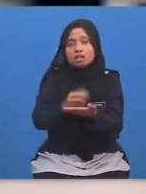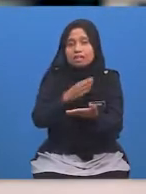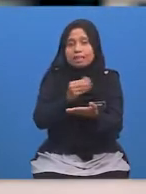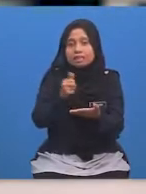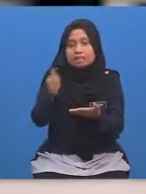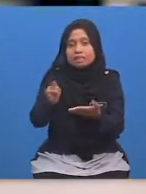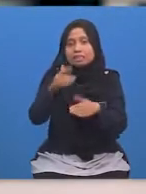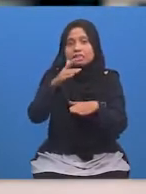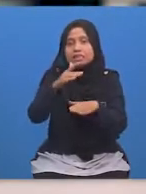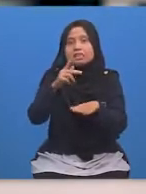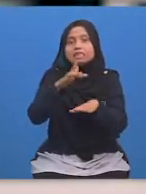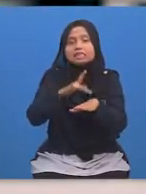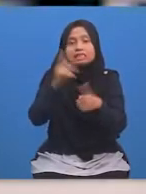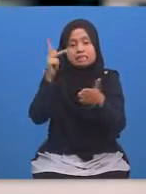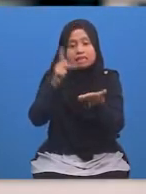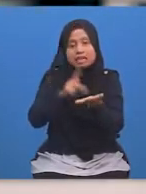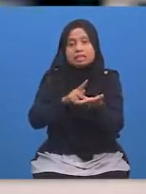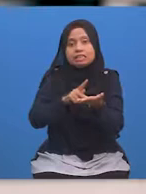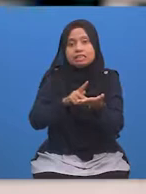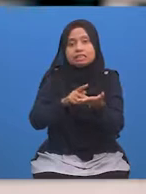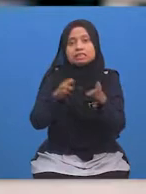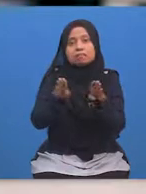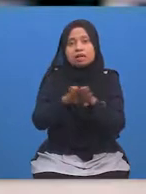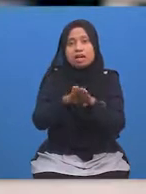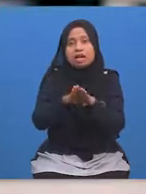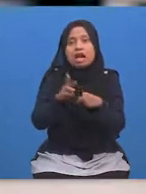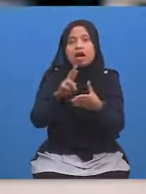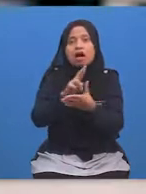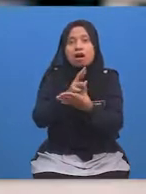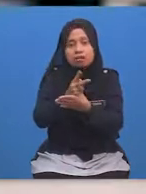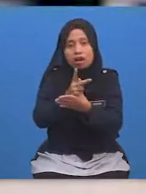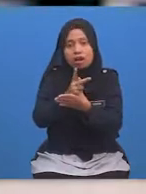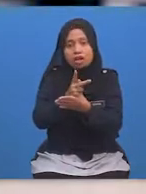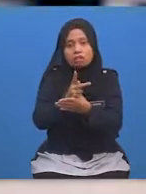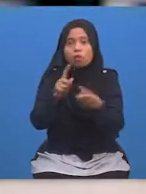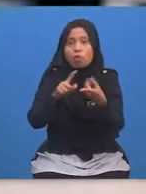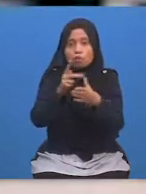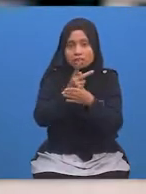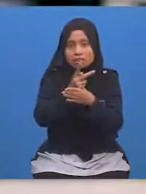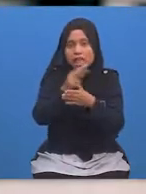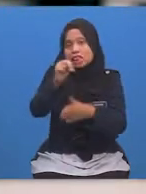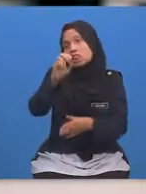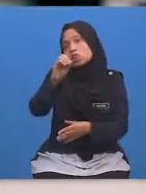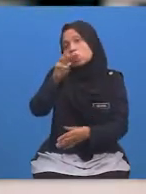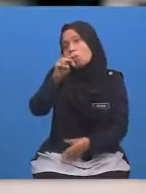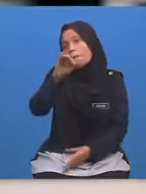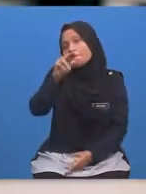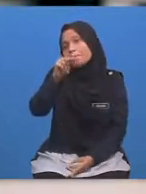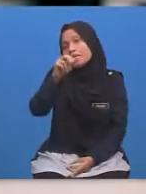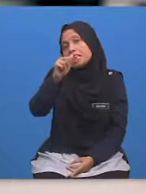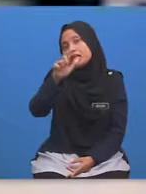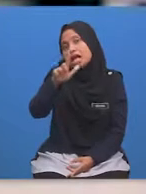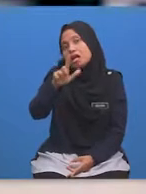ia dikenali sebagai rakan kongsi nominal. Rakan kongsi nominal